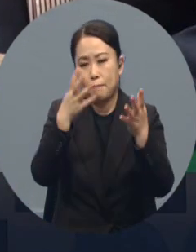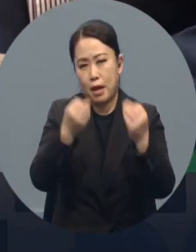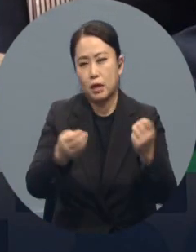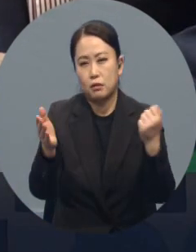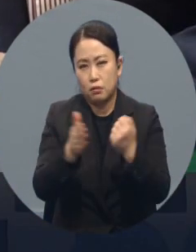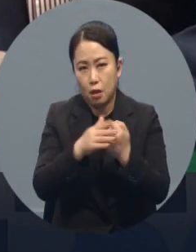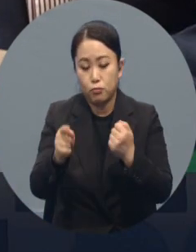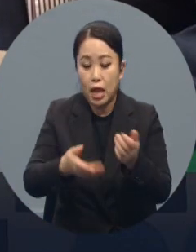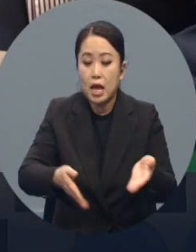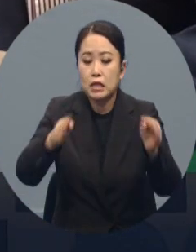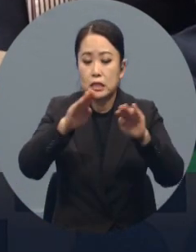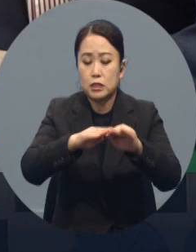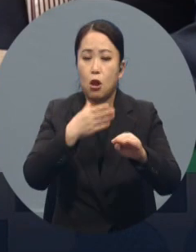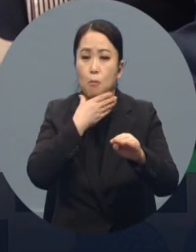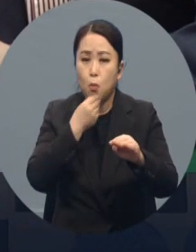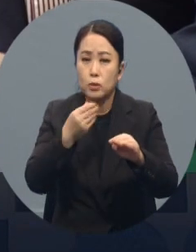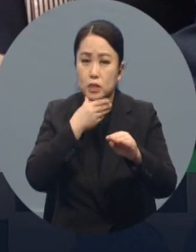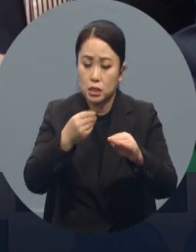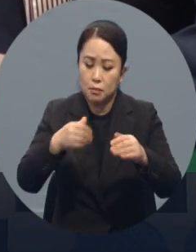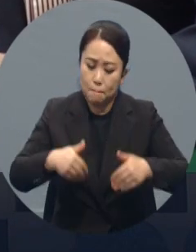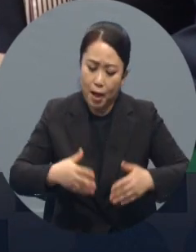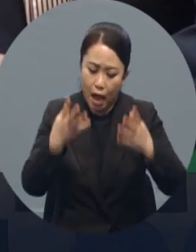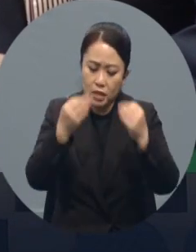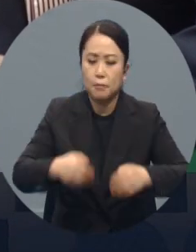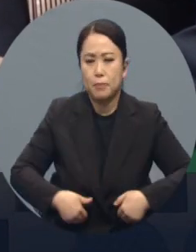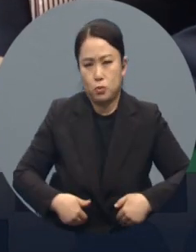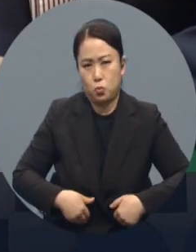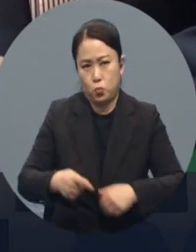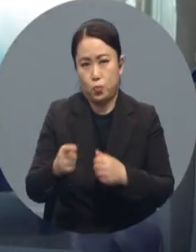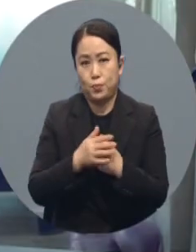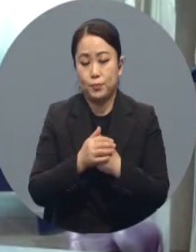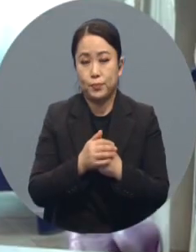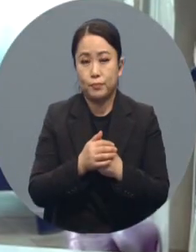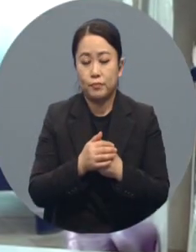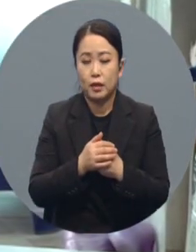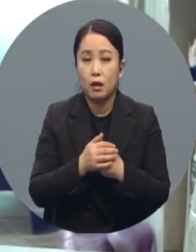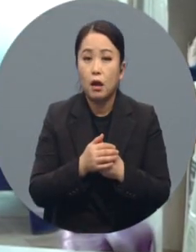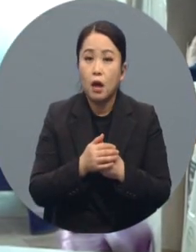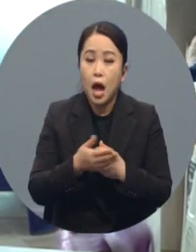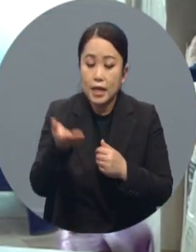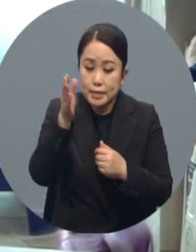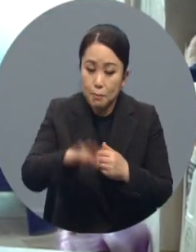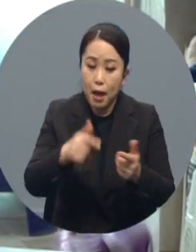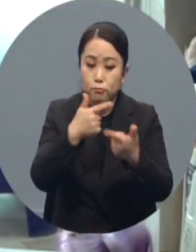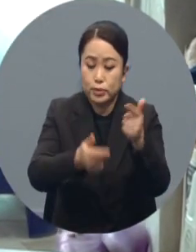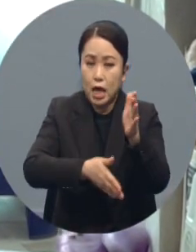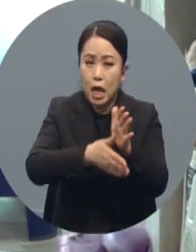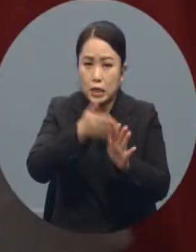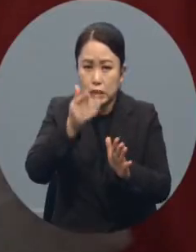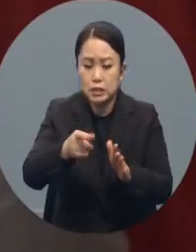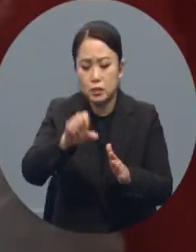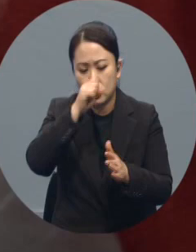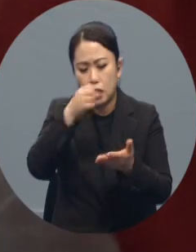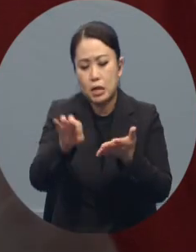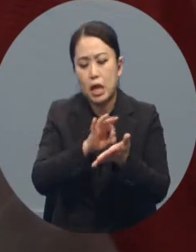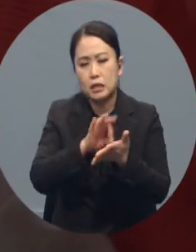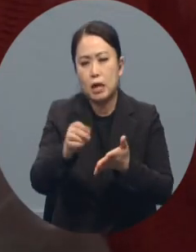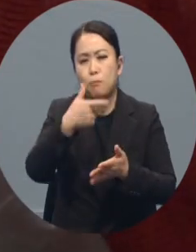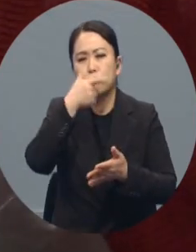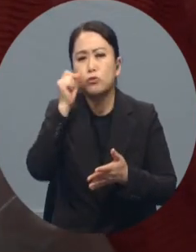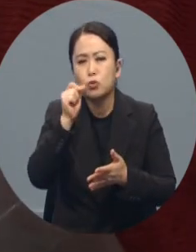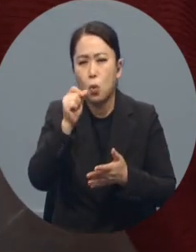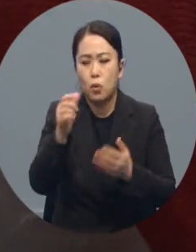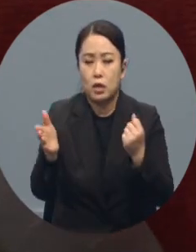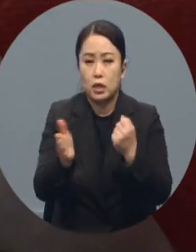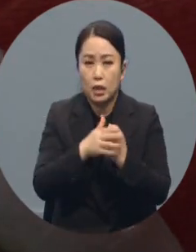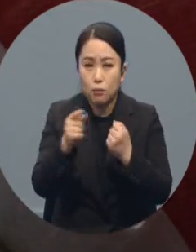시설적 복지 수요도 굉장히 많을 거라고 예상이 됩니다 하지만 부산시는 예산 등의 문제로 노인들의